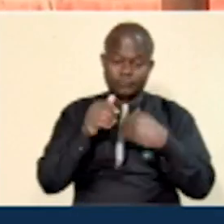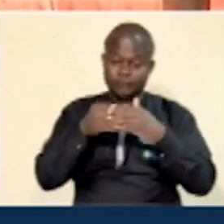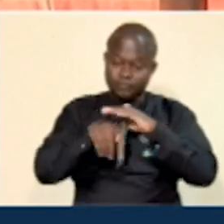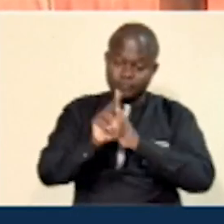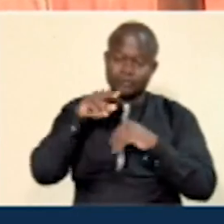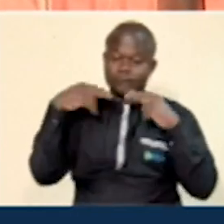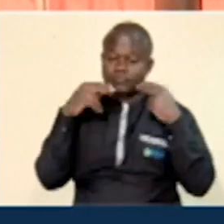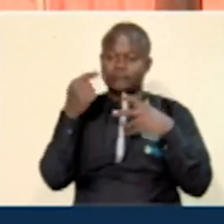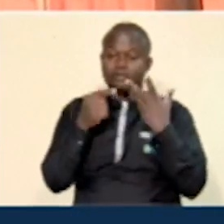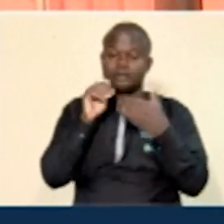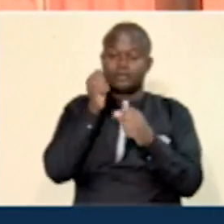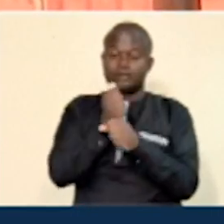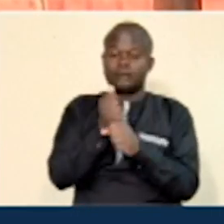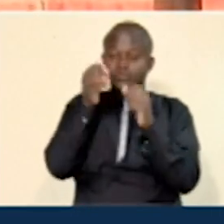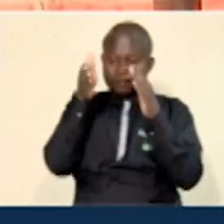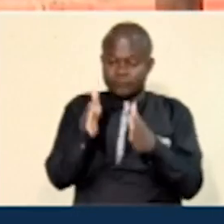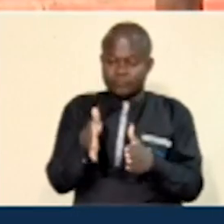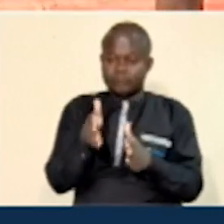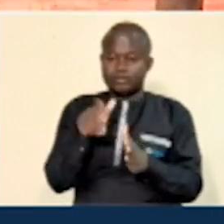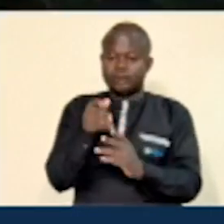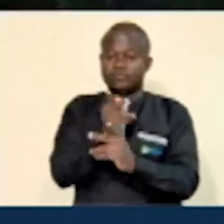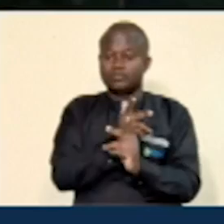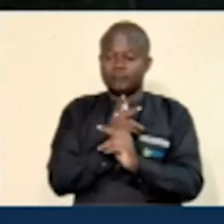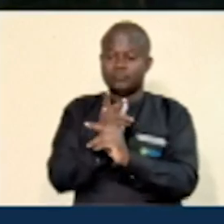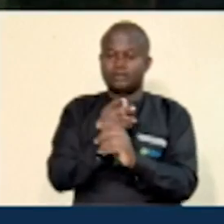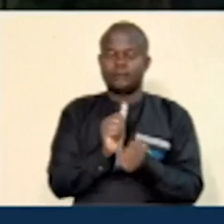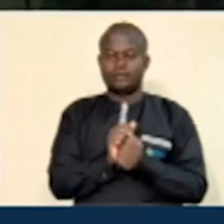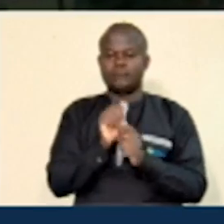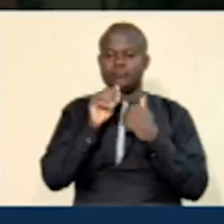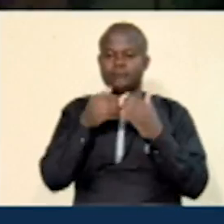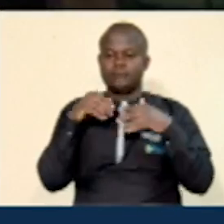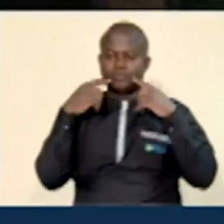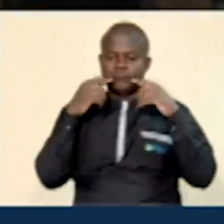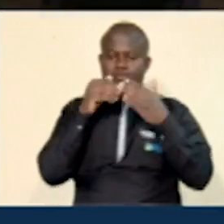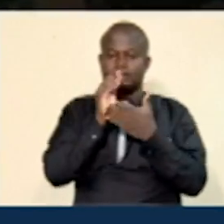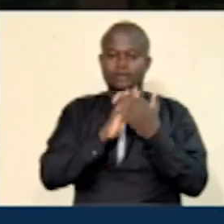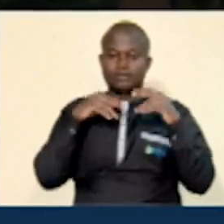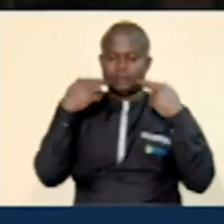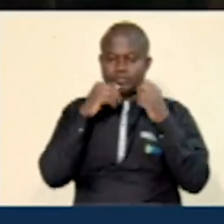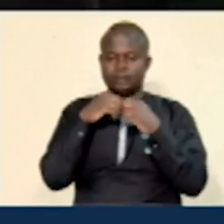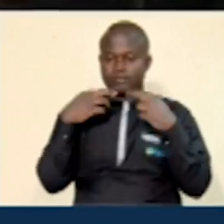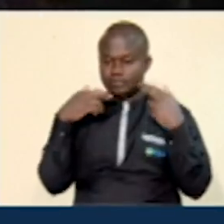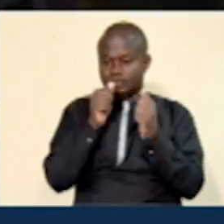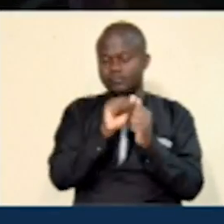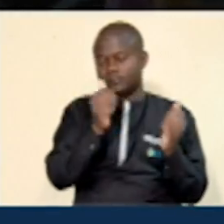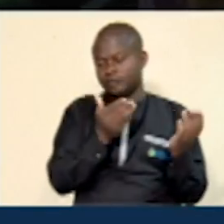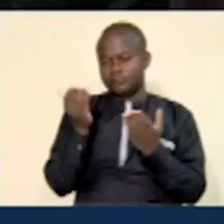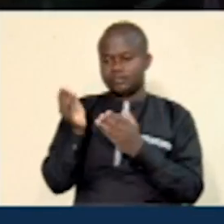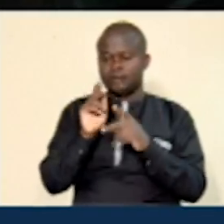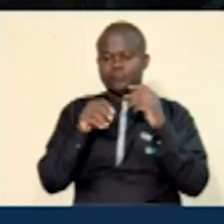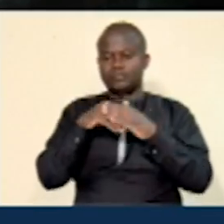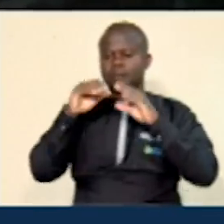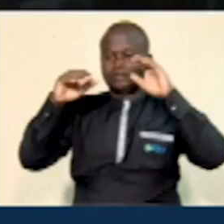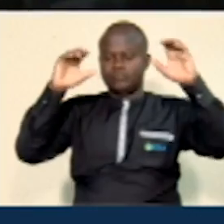kuba icyo giye gukora cyose hari umuntu ukwiye kuba kwitaho. Aba baturage bakoze imwe muri hoteli, restora n'ahandi hakirirwa abantu mu nzego